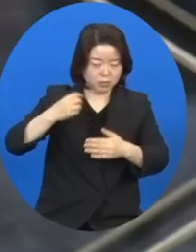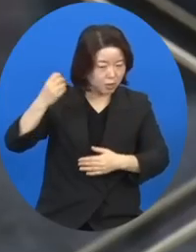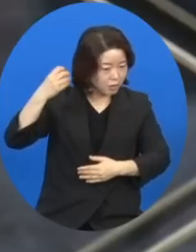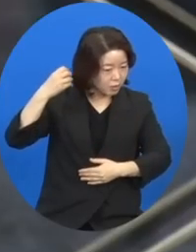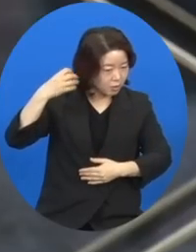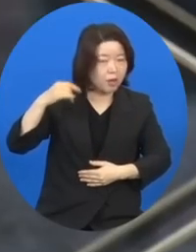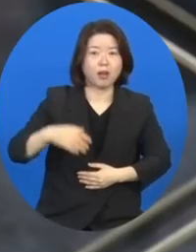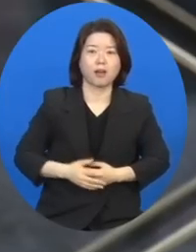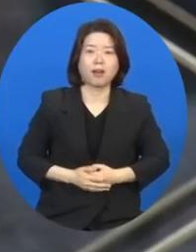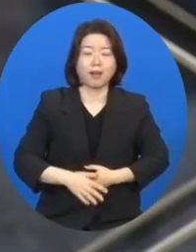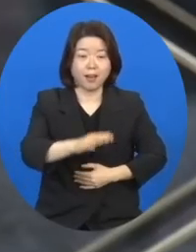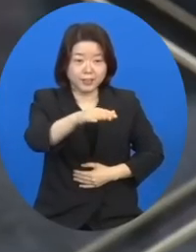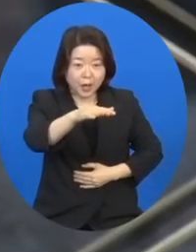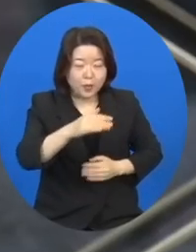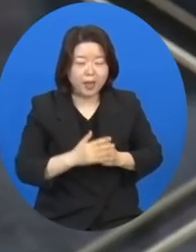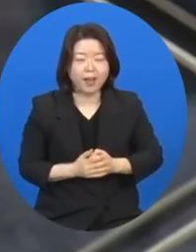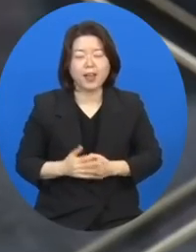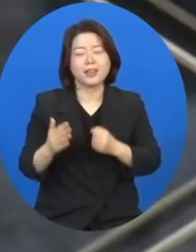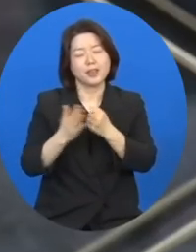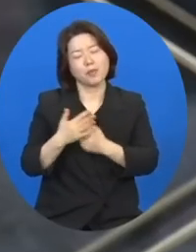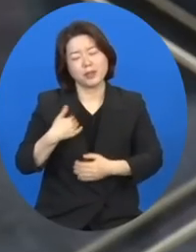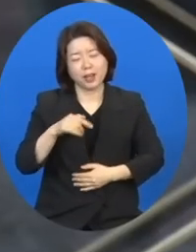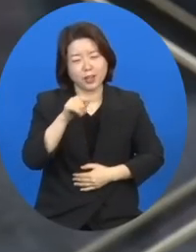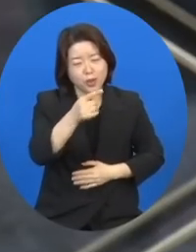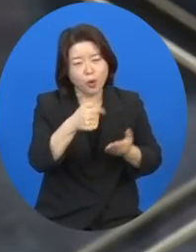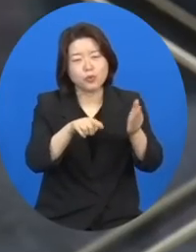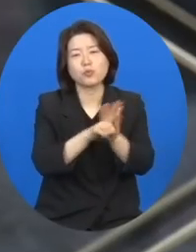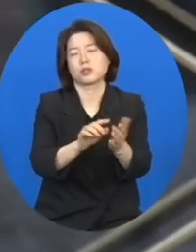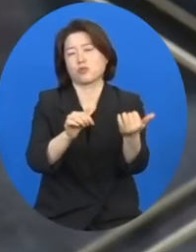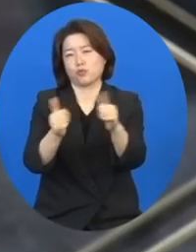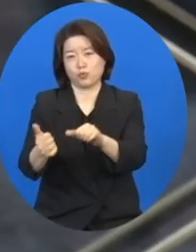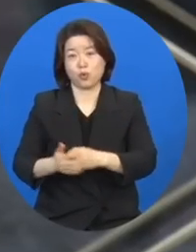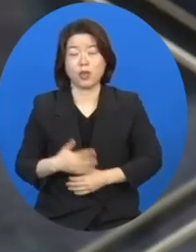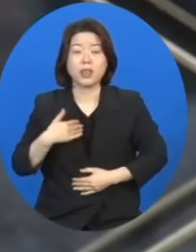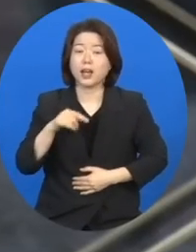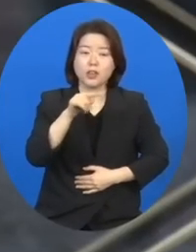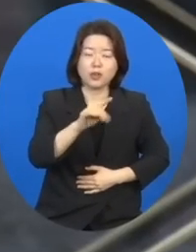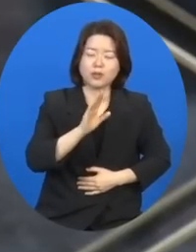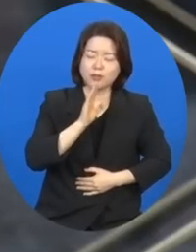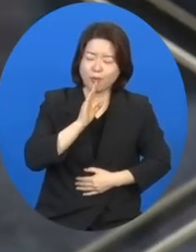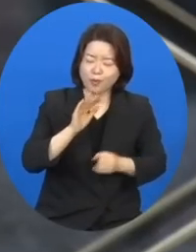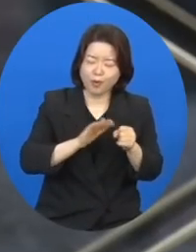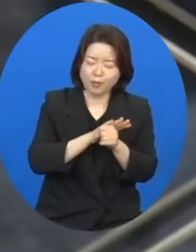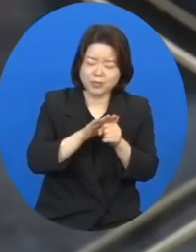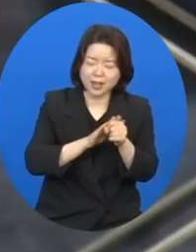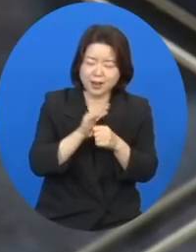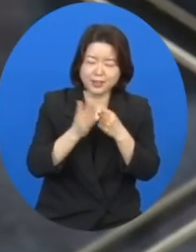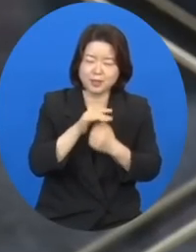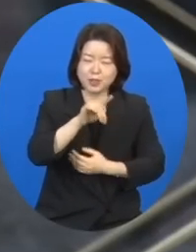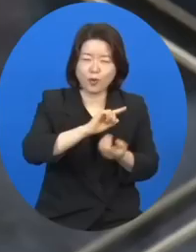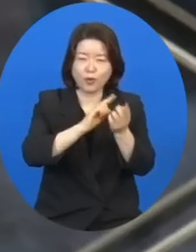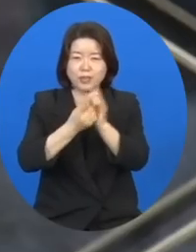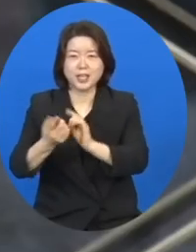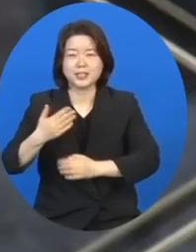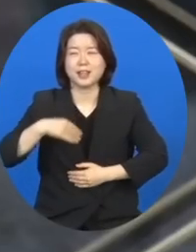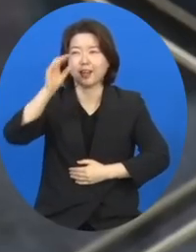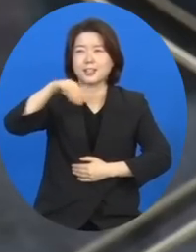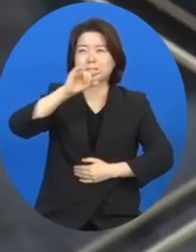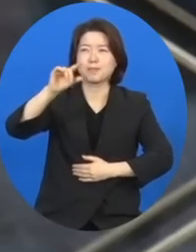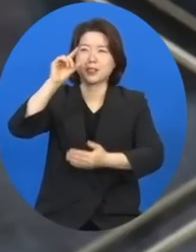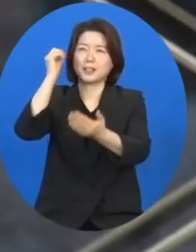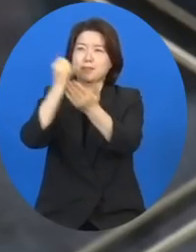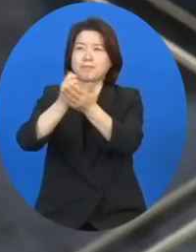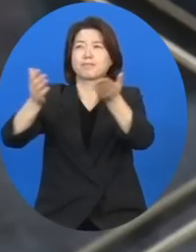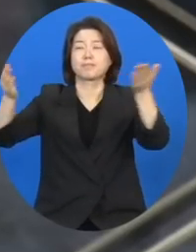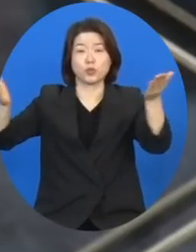다윗아, 그래서 내가 너를 위해서 죽어야만 했단다. 내가 너를 너무나 사랑하기 때문에 너를 대신해서 십자가에서 죽은